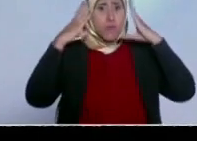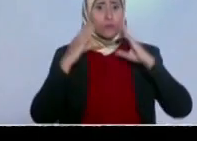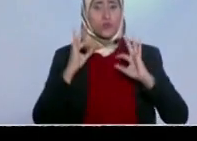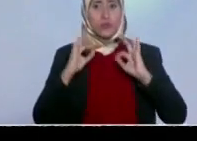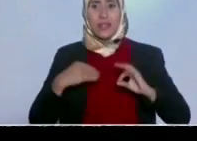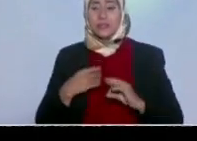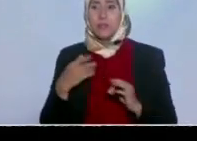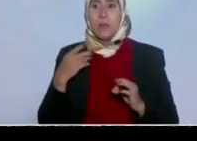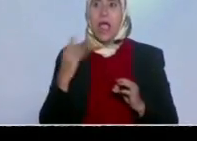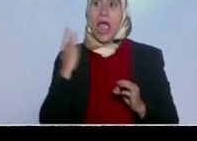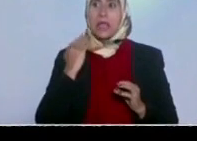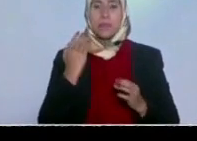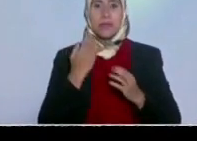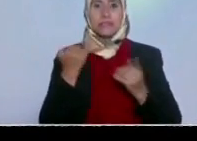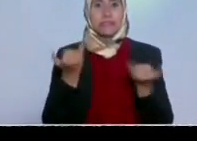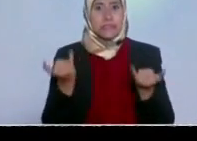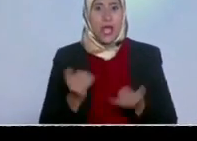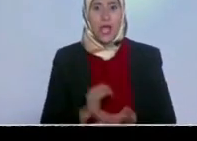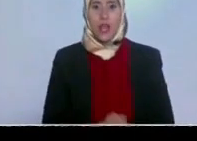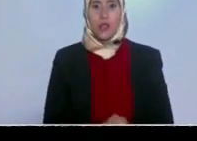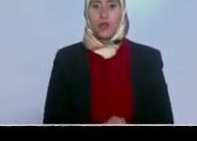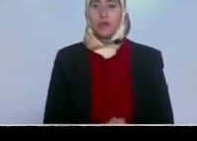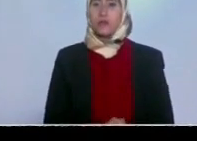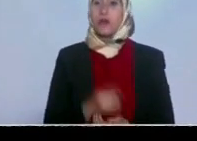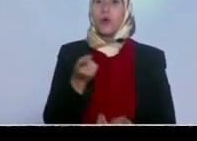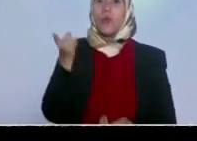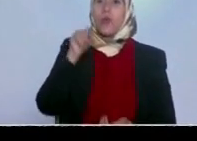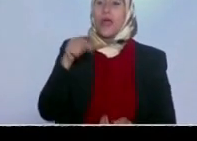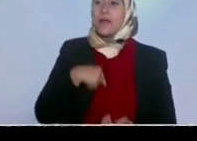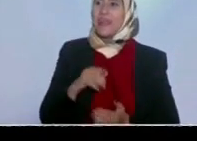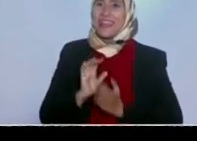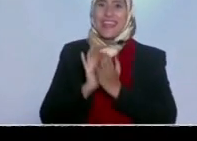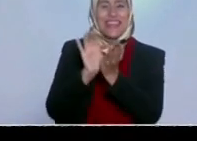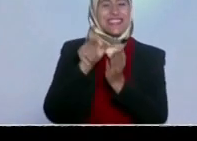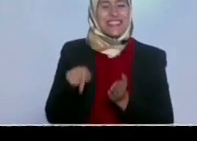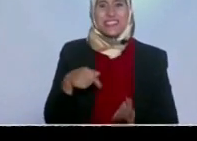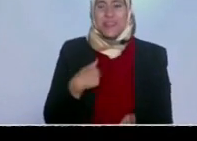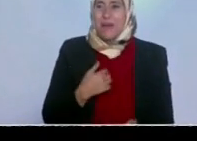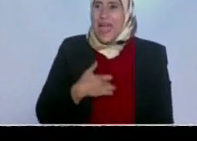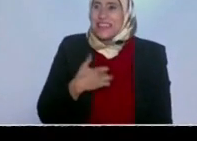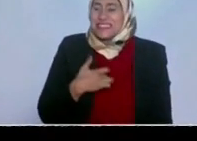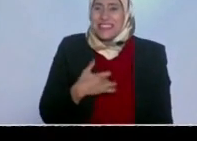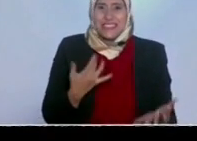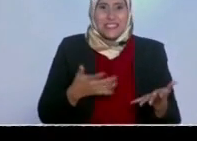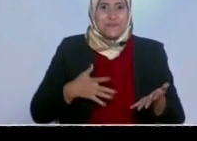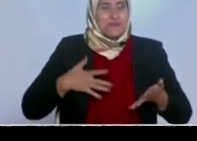الله. هو الشعور إن الواحد يبقى مرشح للتصفية النهائية للجائزة، ده شعور مزيد مختلف جدا،